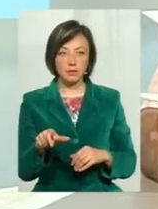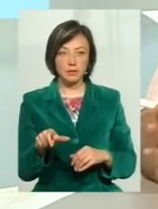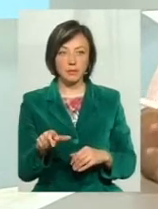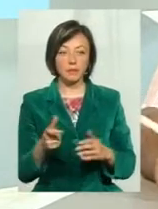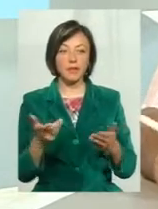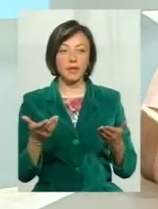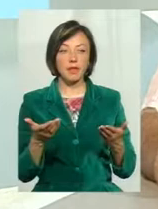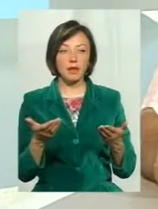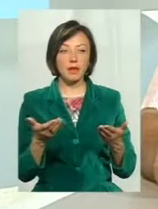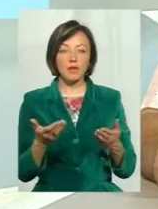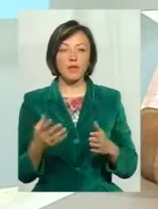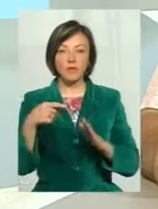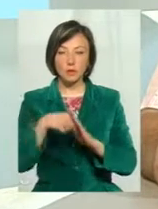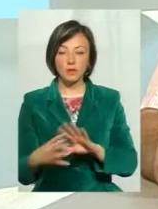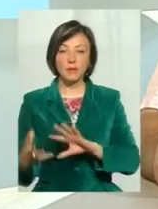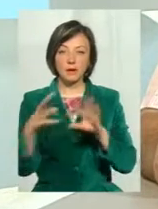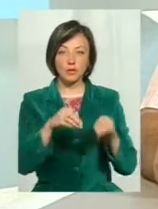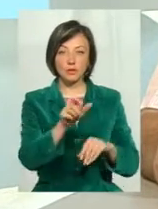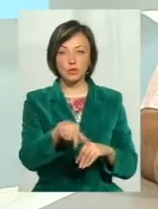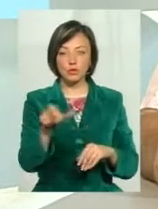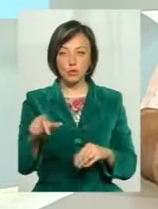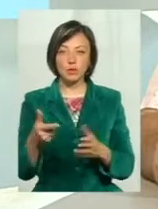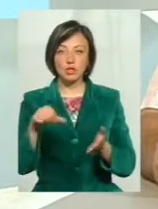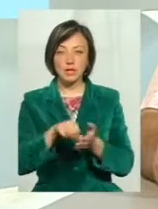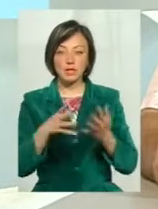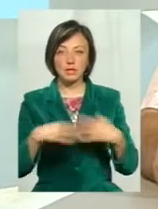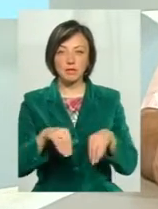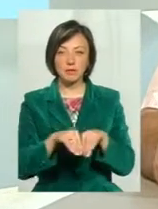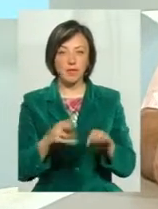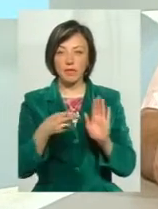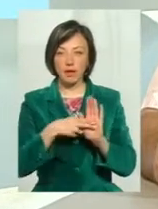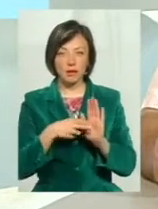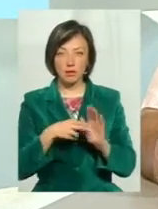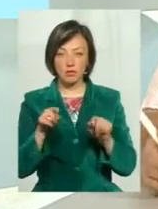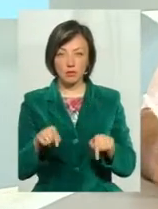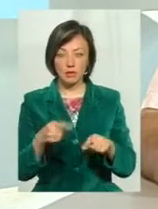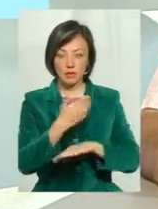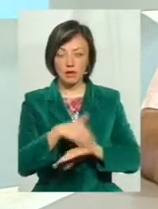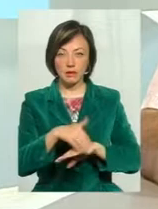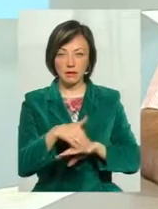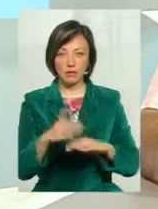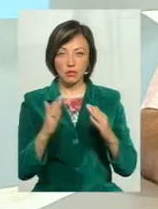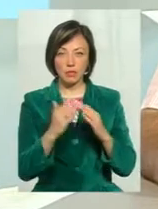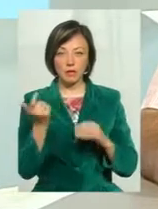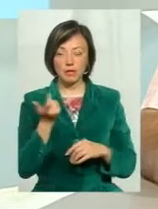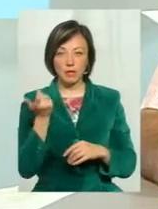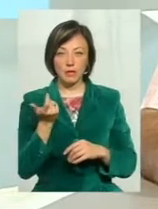як я вже зазначав, внутрішньо переміщеним особам, особам, члени сім'ї яких не зареєстровані за адресою